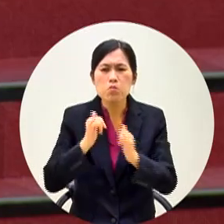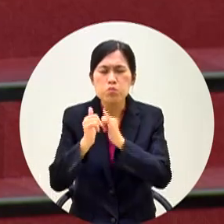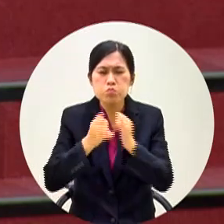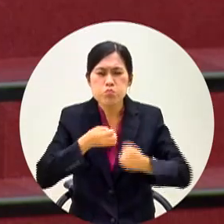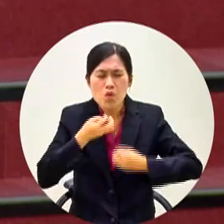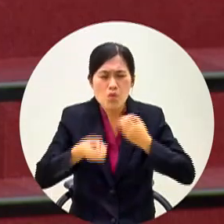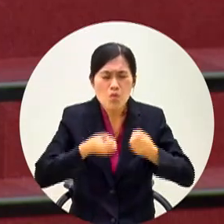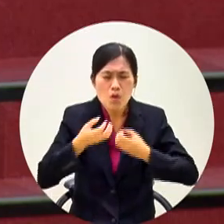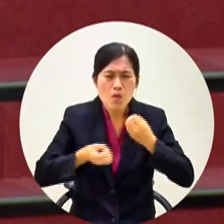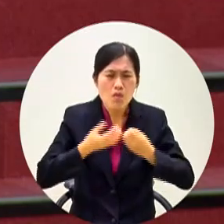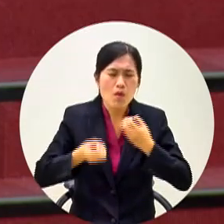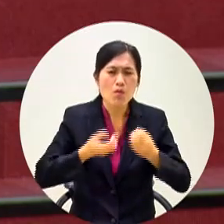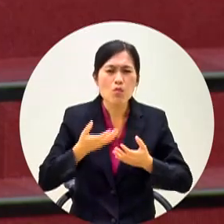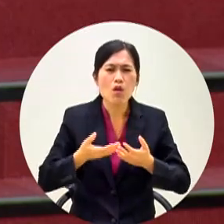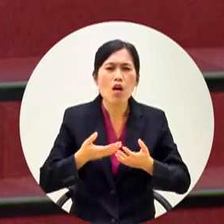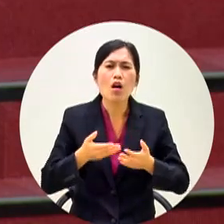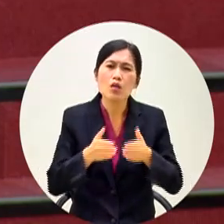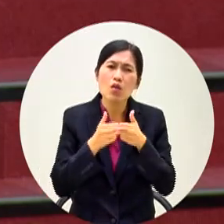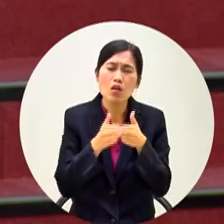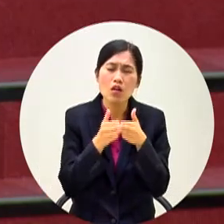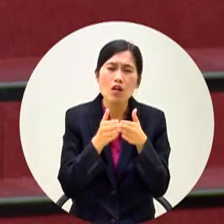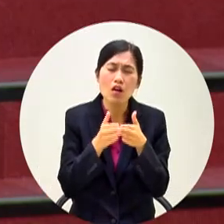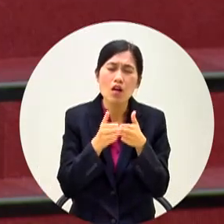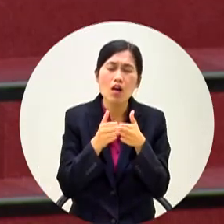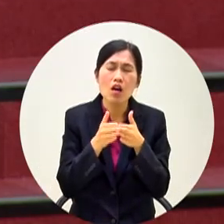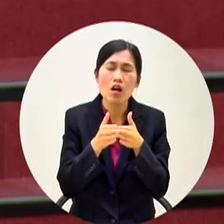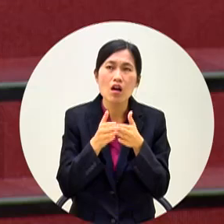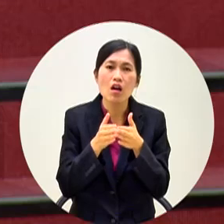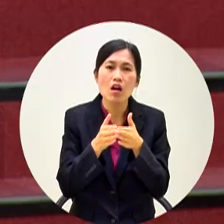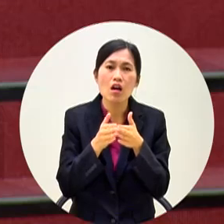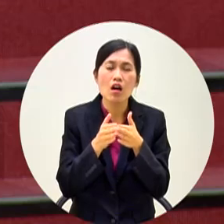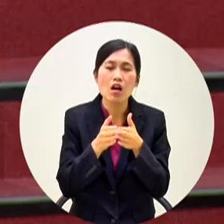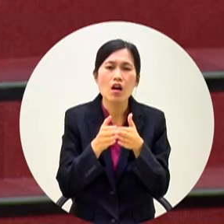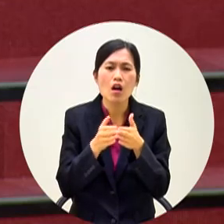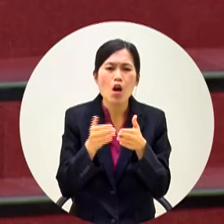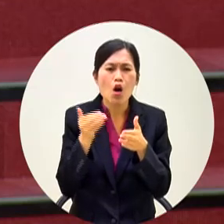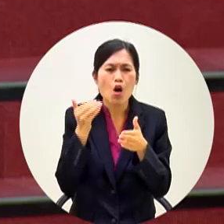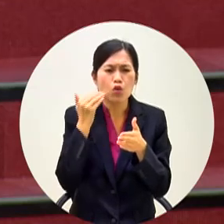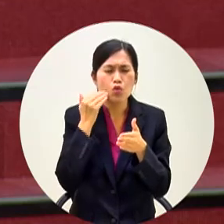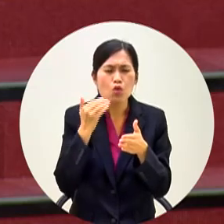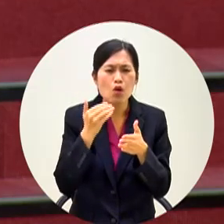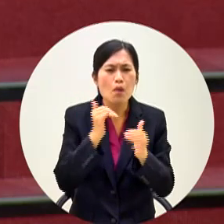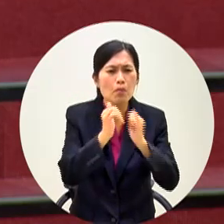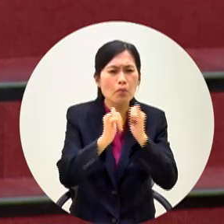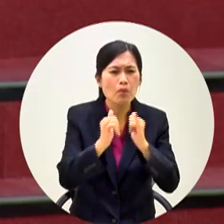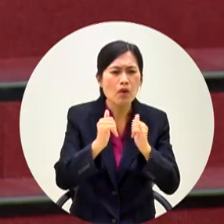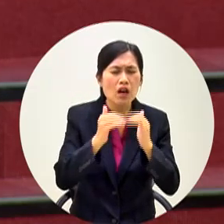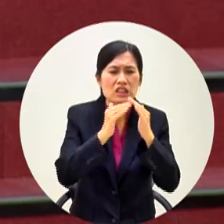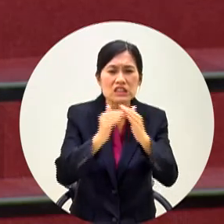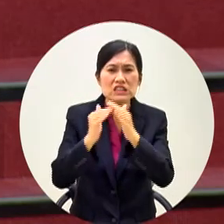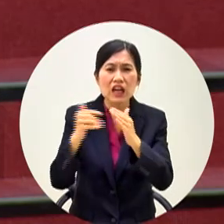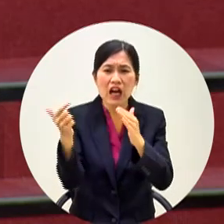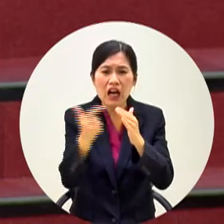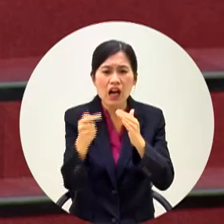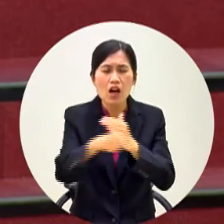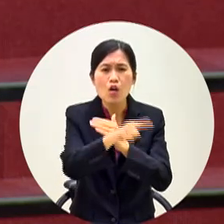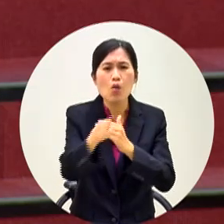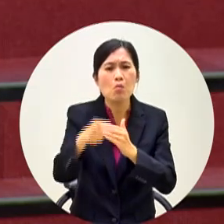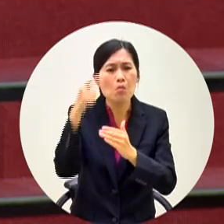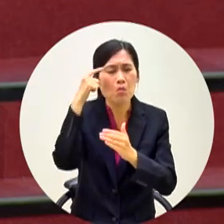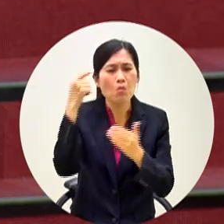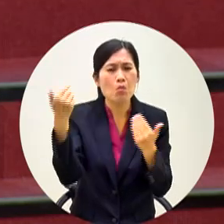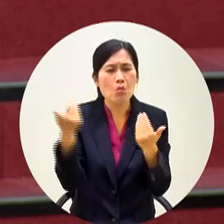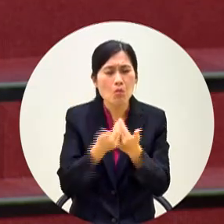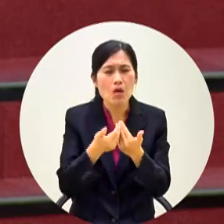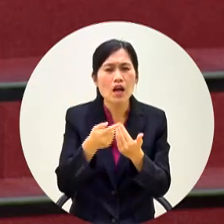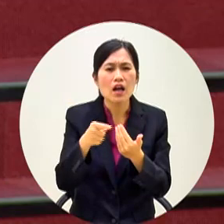都站出来这样讲的时候，中央政府再来反对，就说六都的民众都已经提出这样子的一个修正的一个